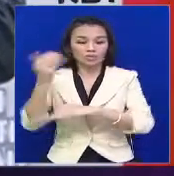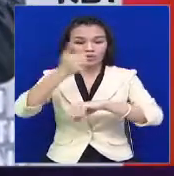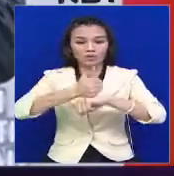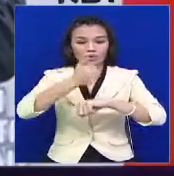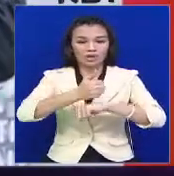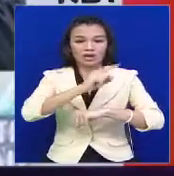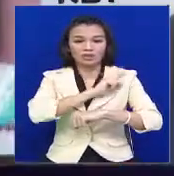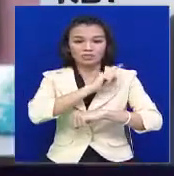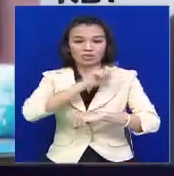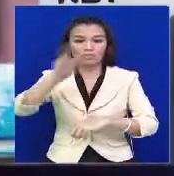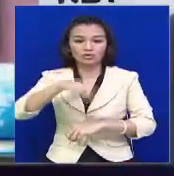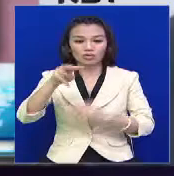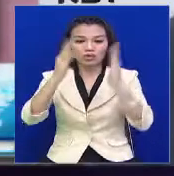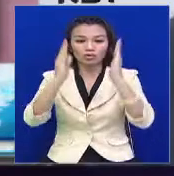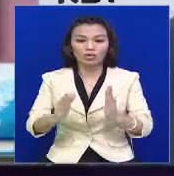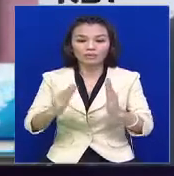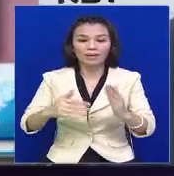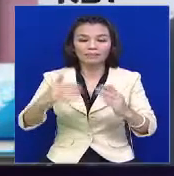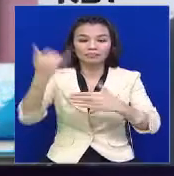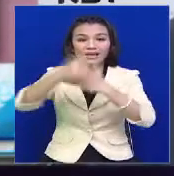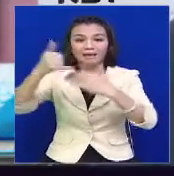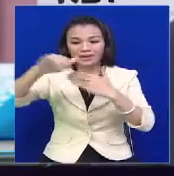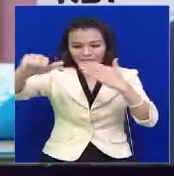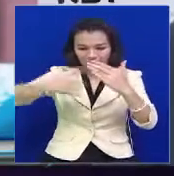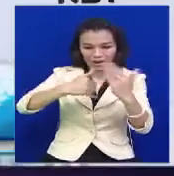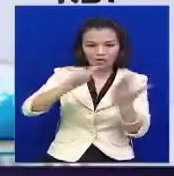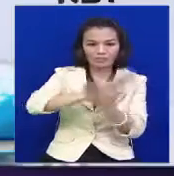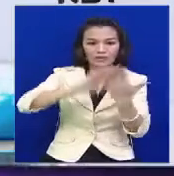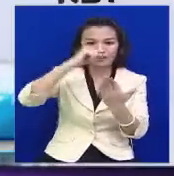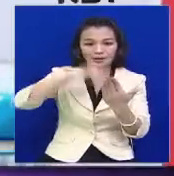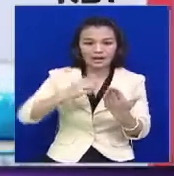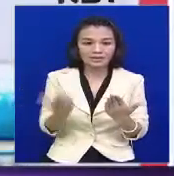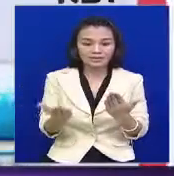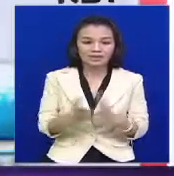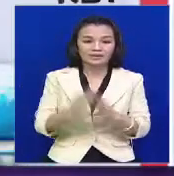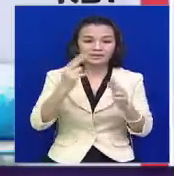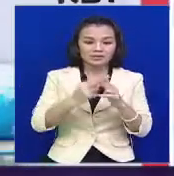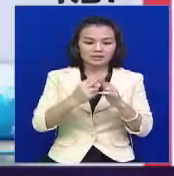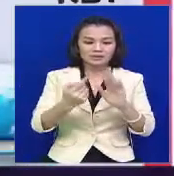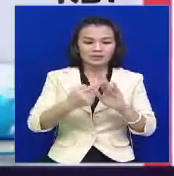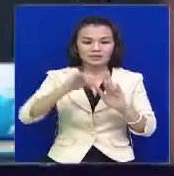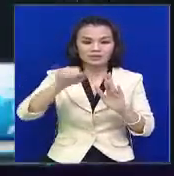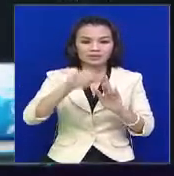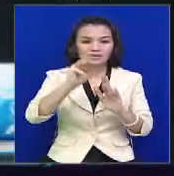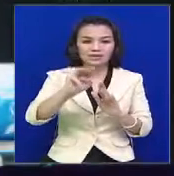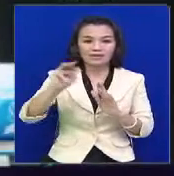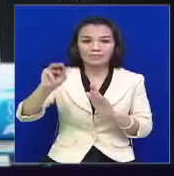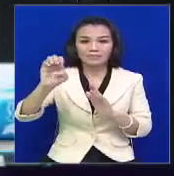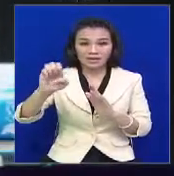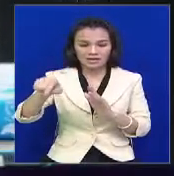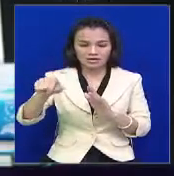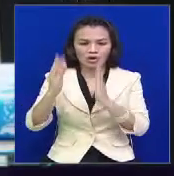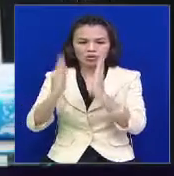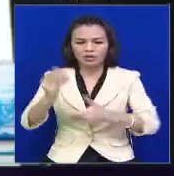สำนักงานตรวจคนเข้าเมืองก็แถลงว่าคดีแรกผู้ต้องหาก็คือนายเจเรมี่อุตินะครับเป็นหัวหน้าขบวนการรอบค้ายาเสพติดชาว